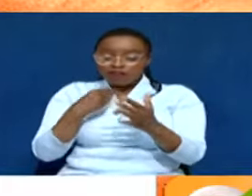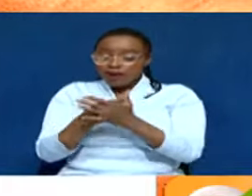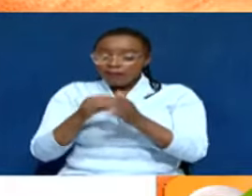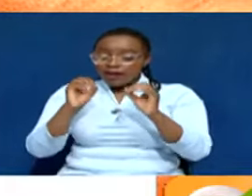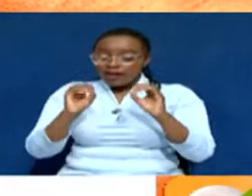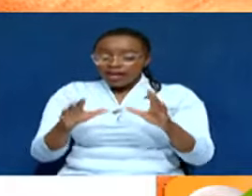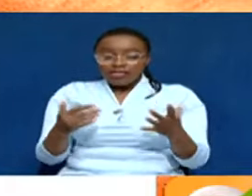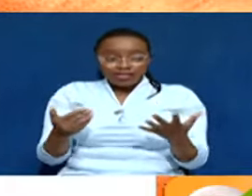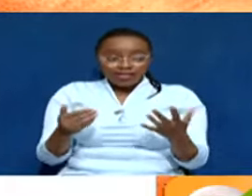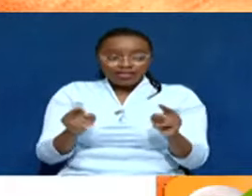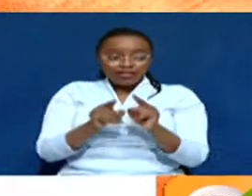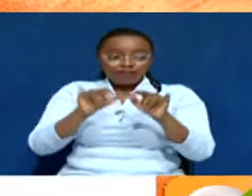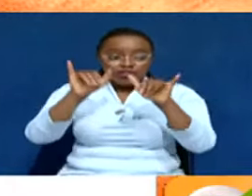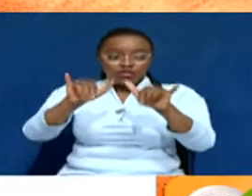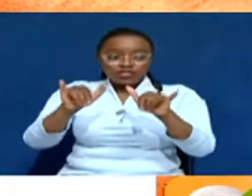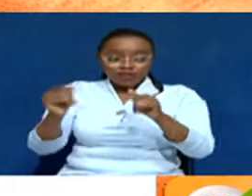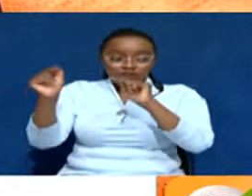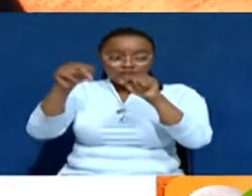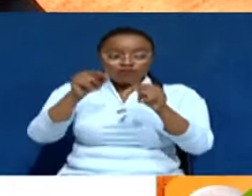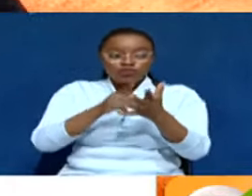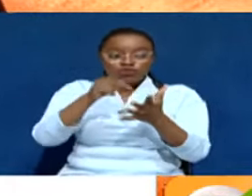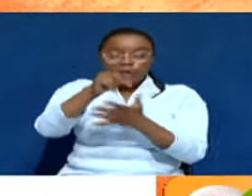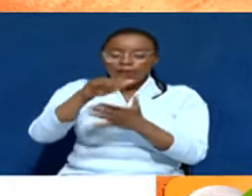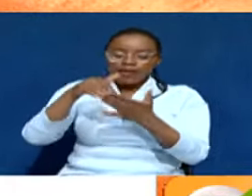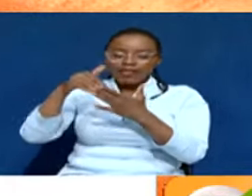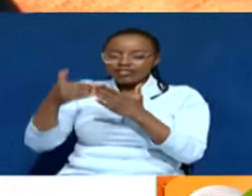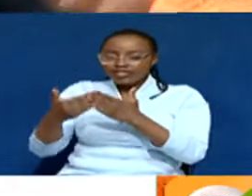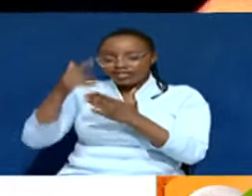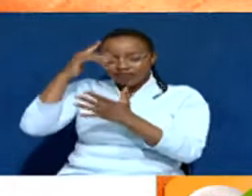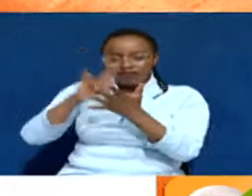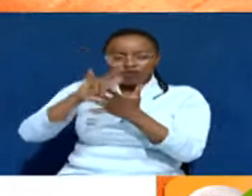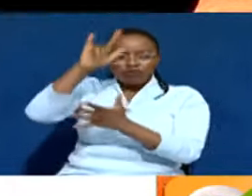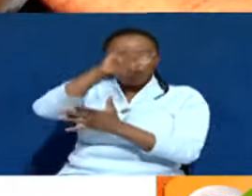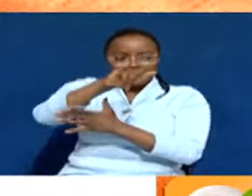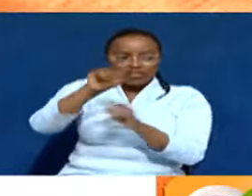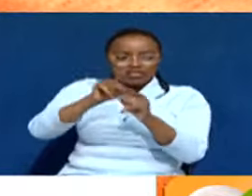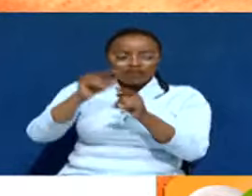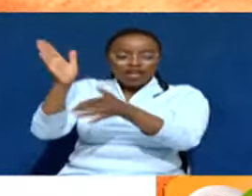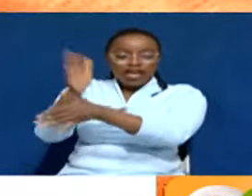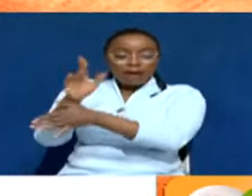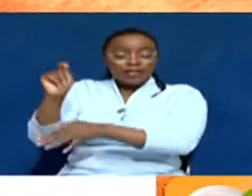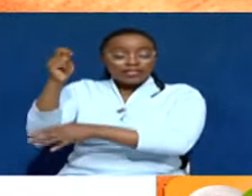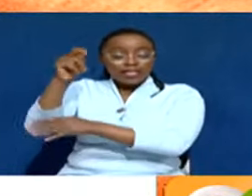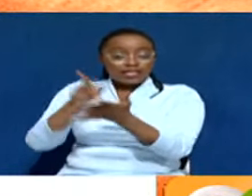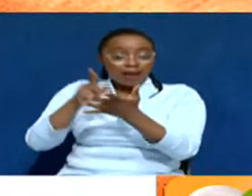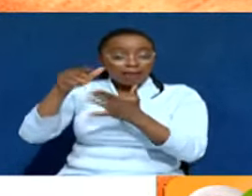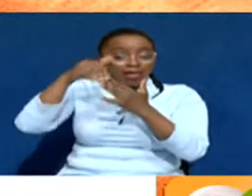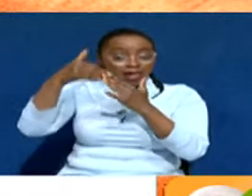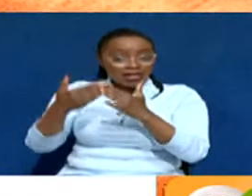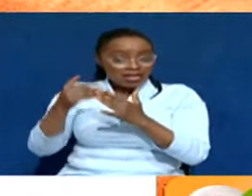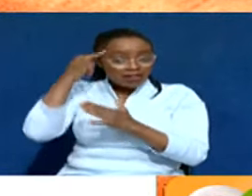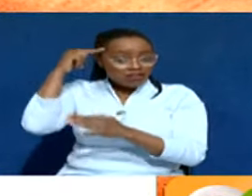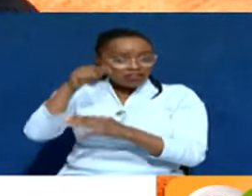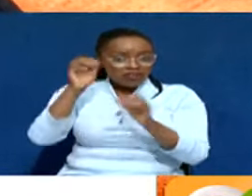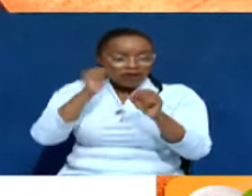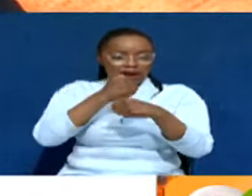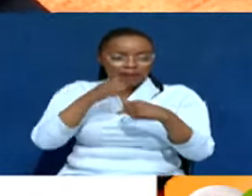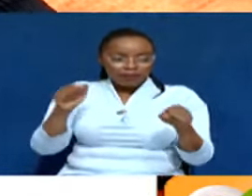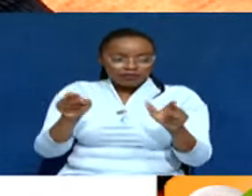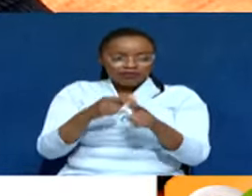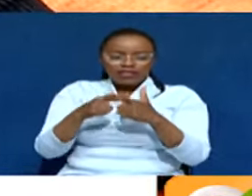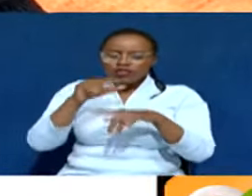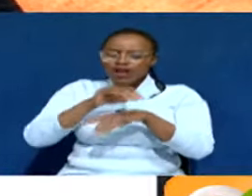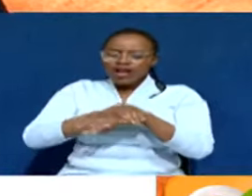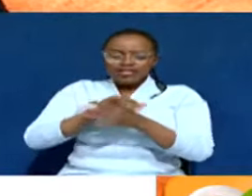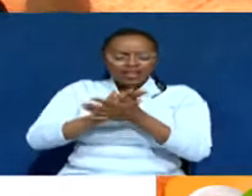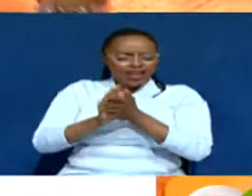pesa. Unafaa urudi nyumbani ujilipia ndege. Huyu boss anakataa kukulipia ndege. Embassy ya Kenya haiwezi kukulipia ndege. Na unajipata